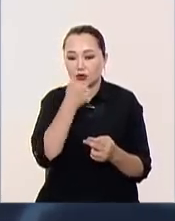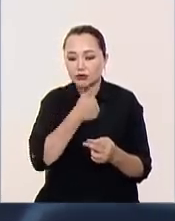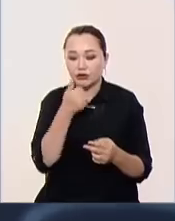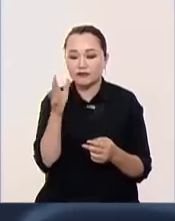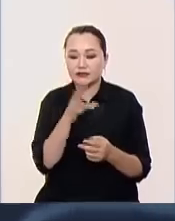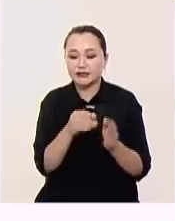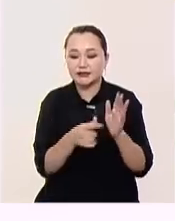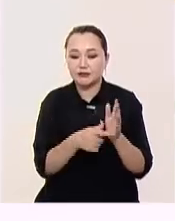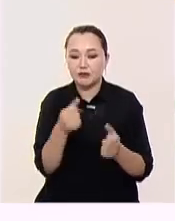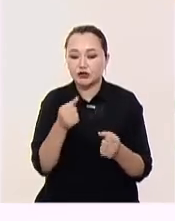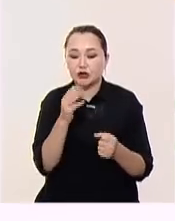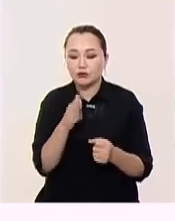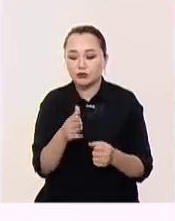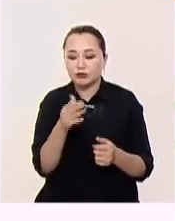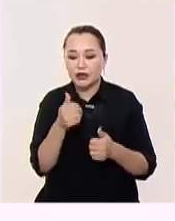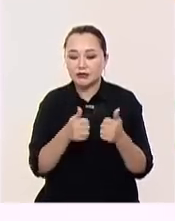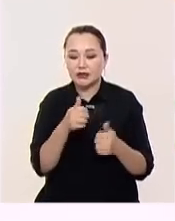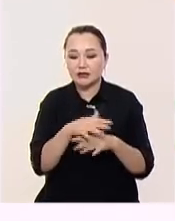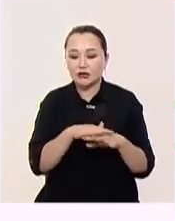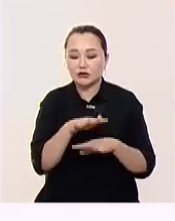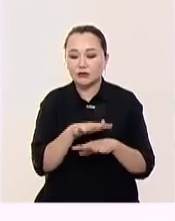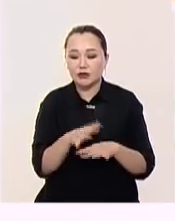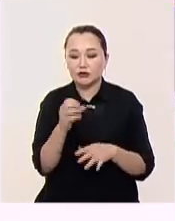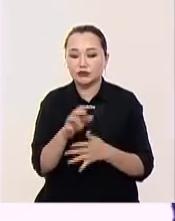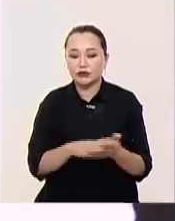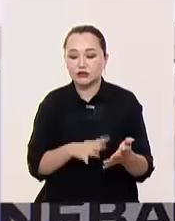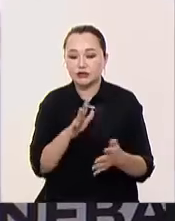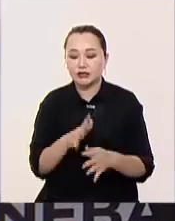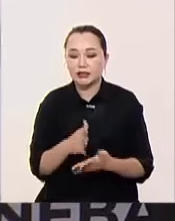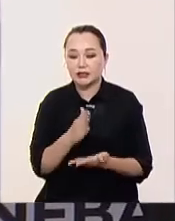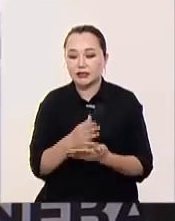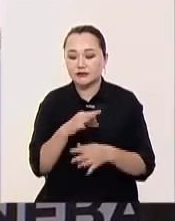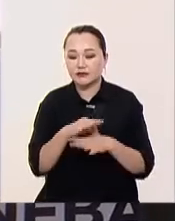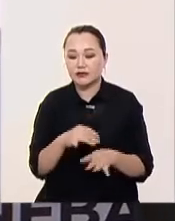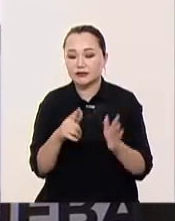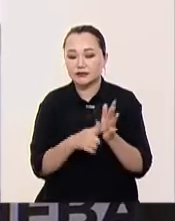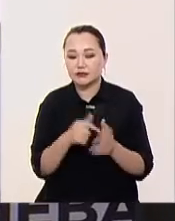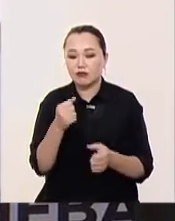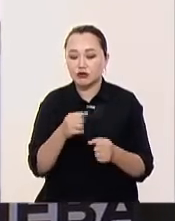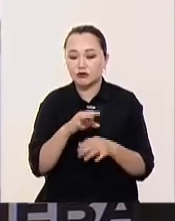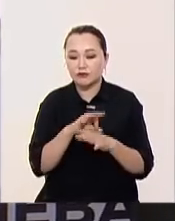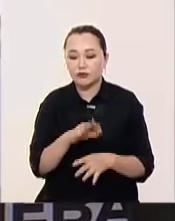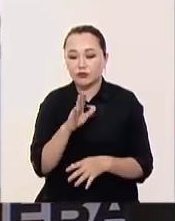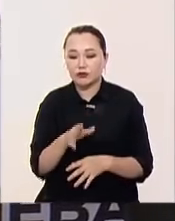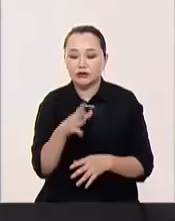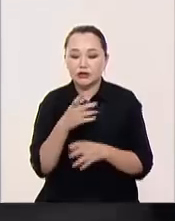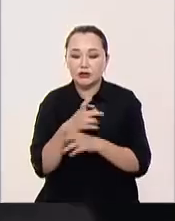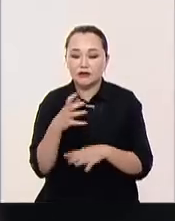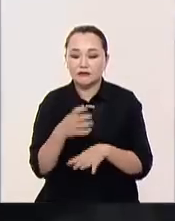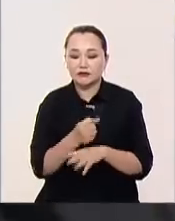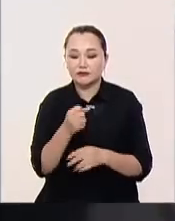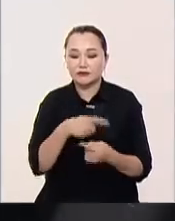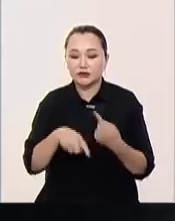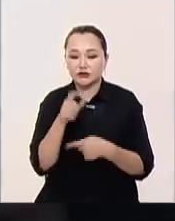ойнатылады. Халық банк ұйымдастырған науқан әлі де жалғасып жатыр. Оның аясында 7 көлік ойнатылады. Екінші темір тұлпарды жеңіп алған